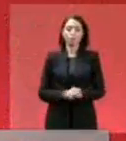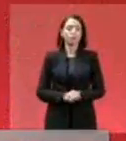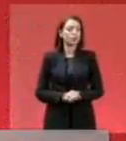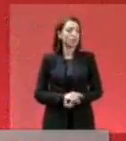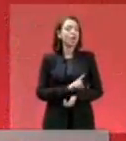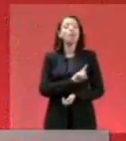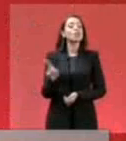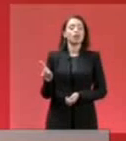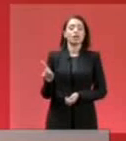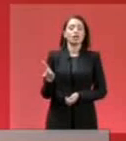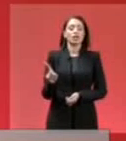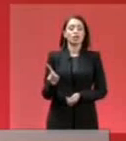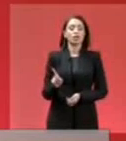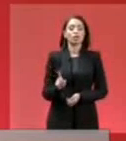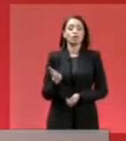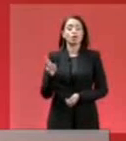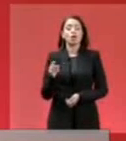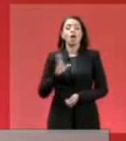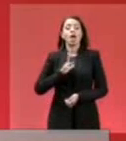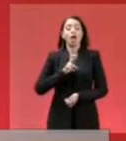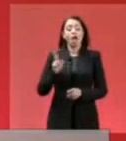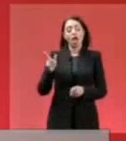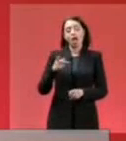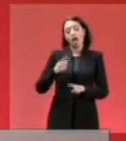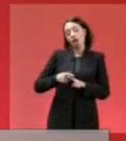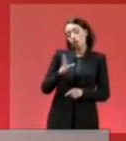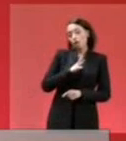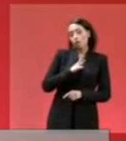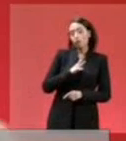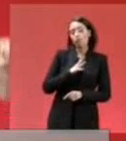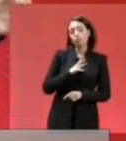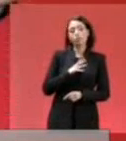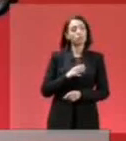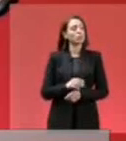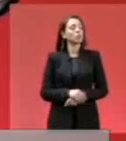Και δεν είναι πατριωτισμός να